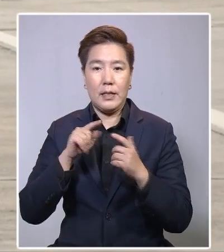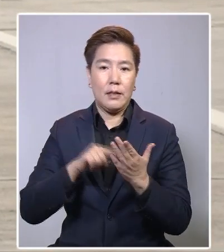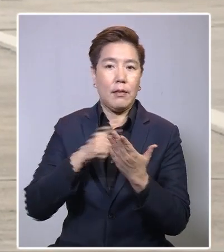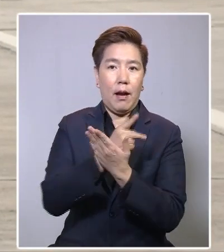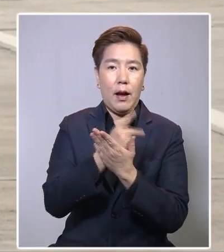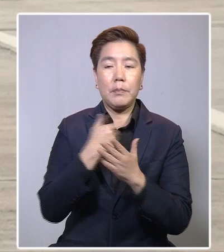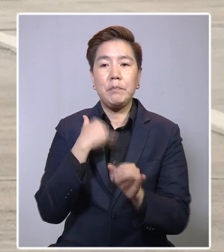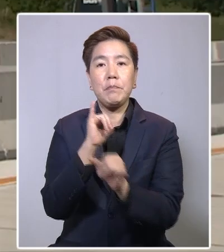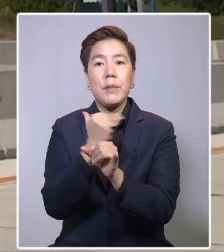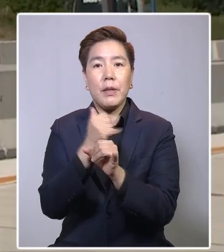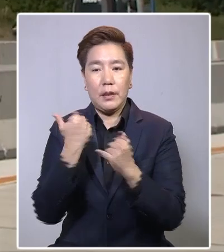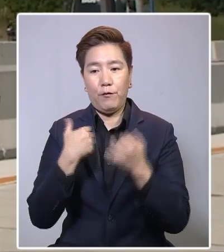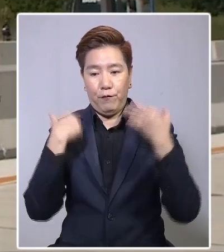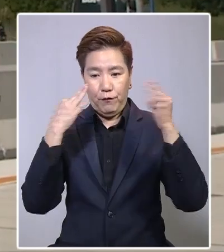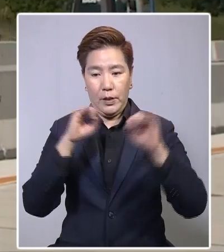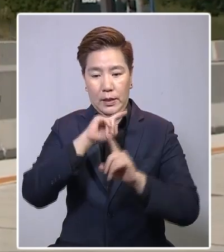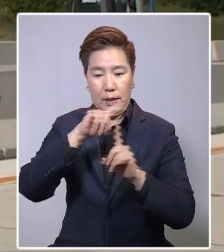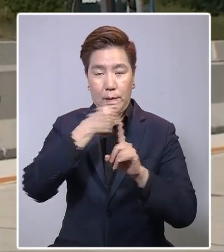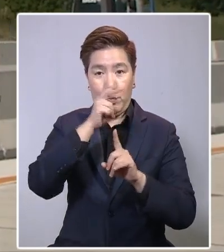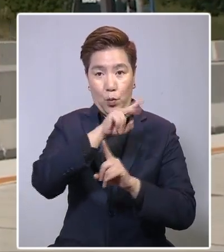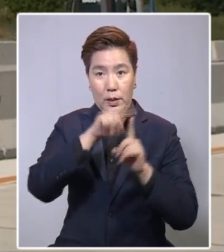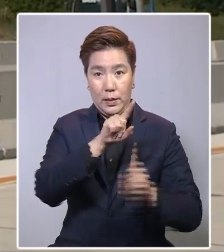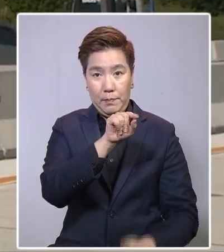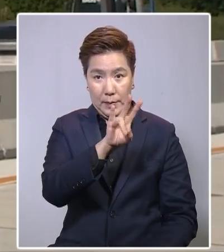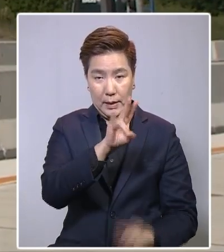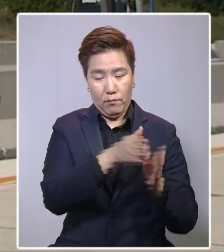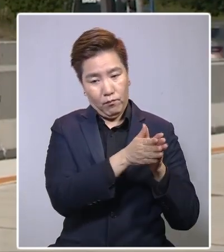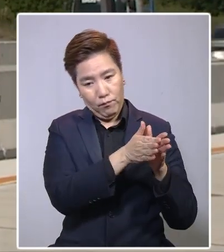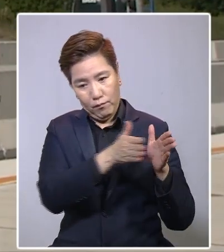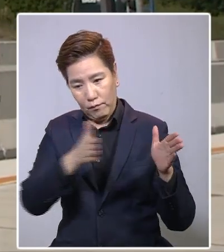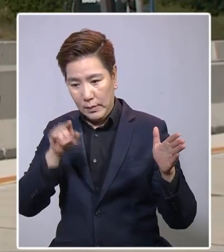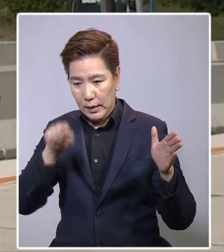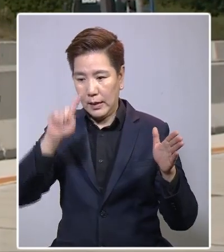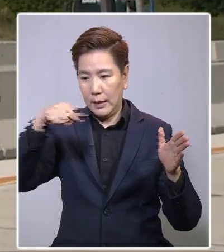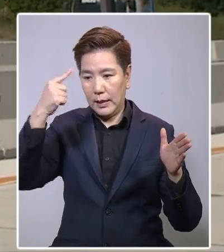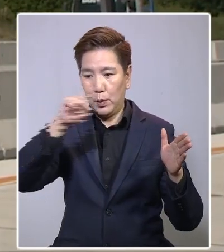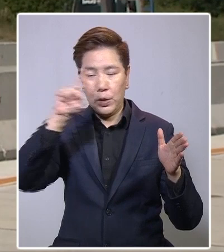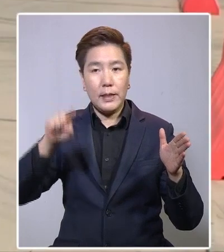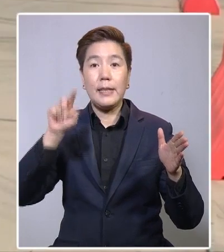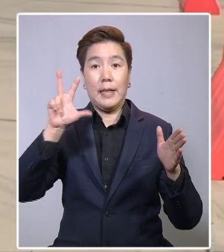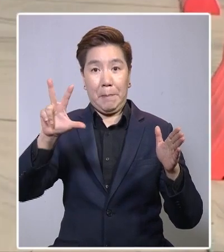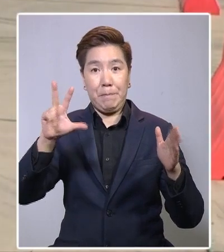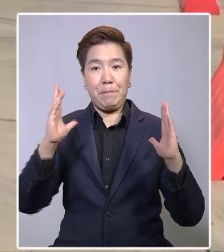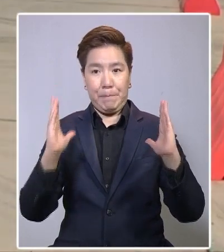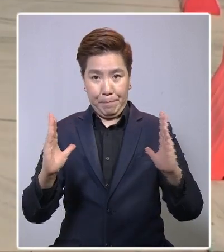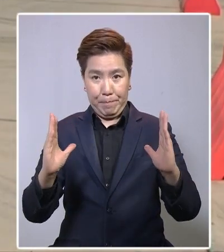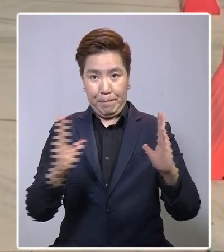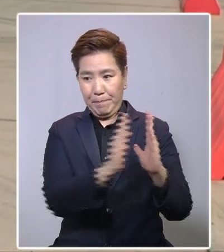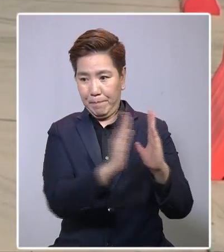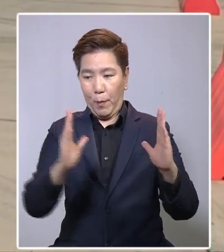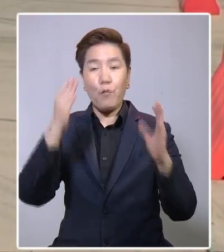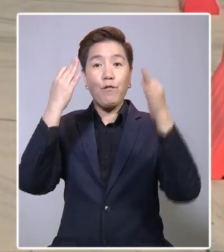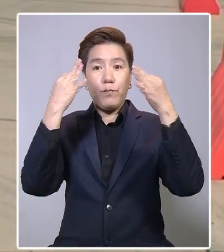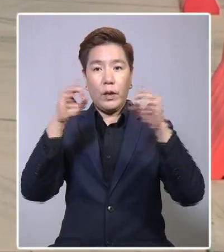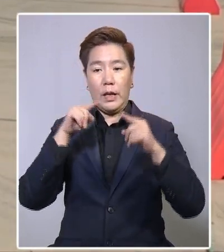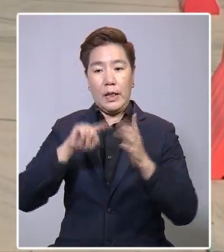ศกาลปีใหม่ตั้งแต่วันที่27ธันวาคม2566ถึง3มกราคม2567ตั้งแต่